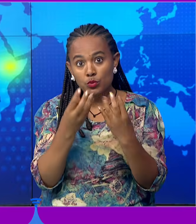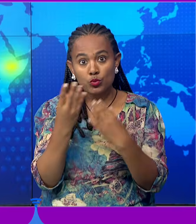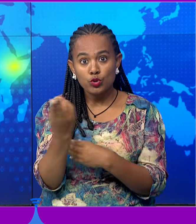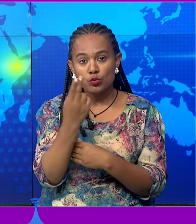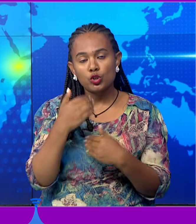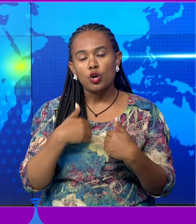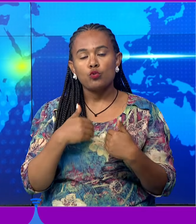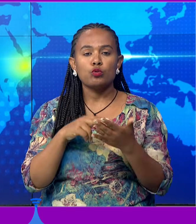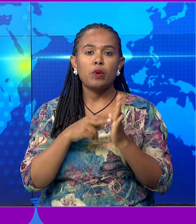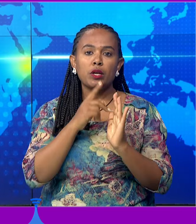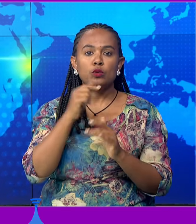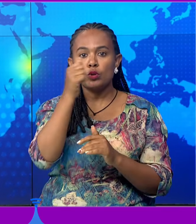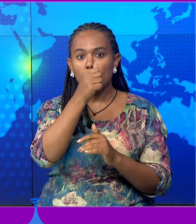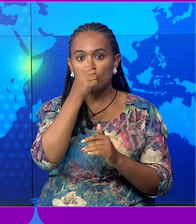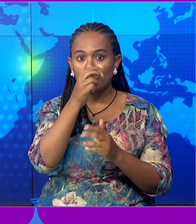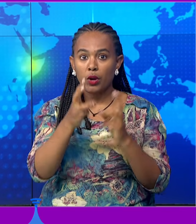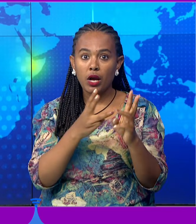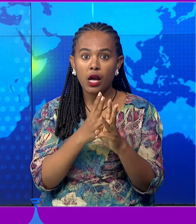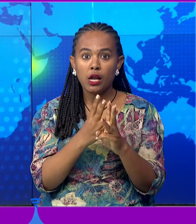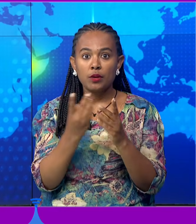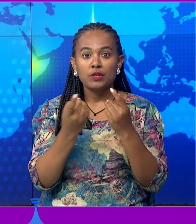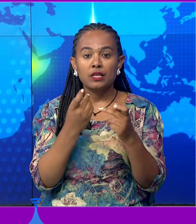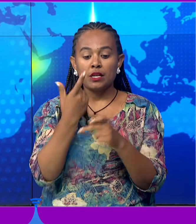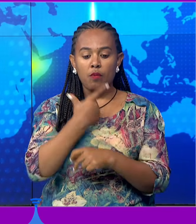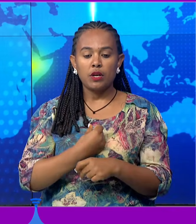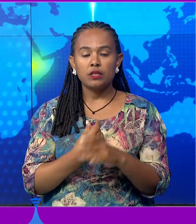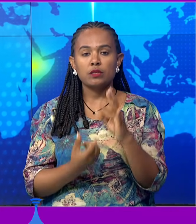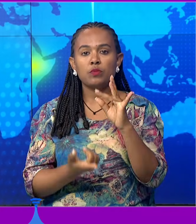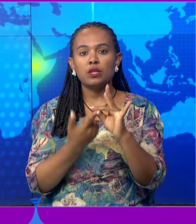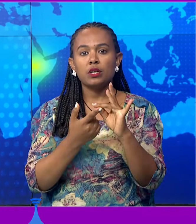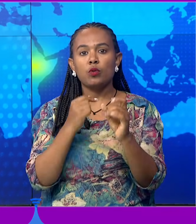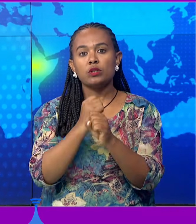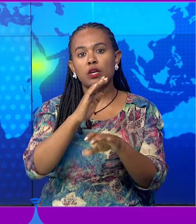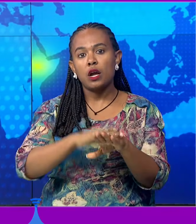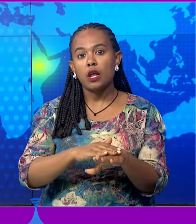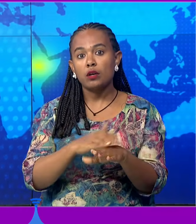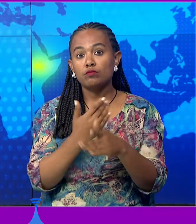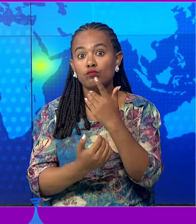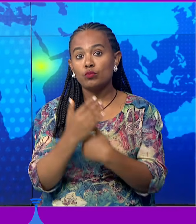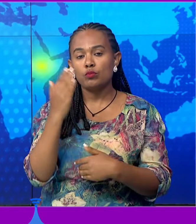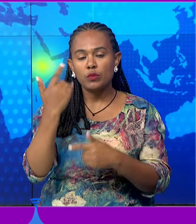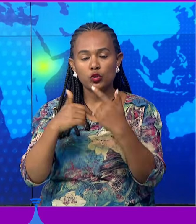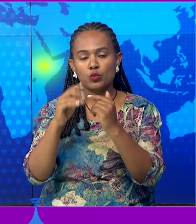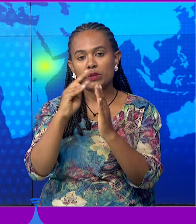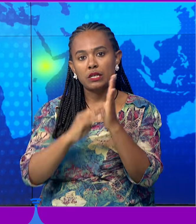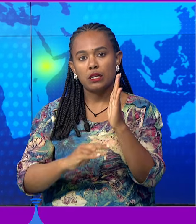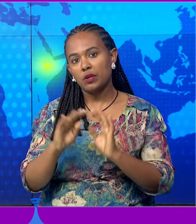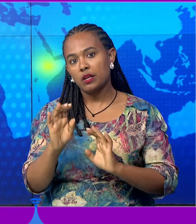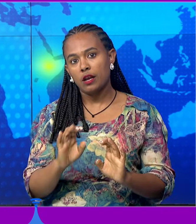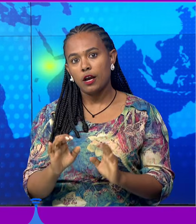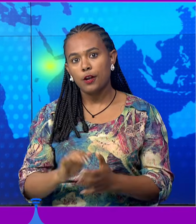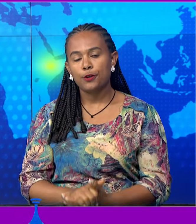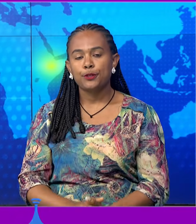ማለት ነው። የኢትዮጵያ የዓለም ንግድ ድርጅት አባልነት ጥያቄ 8ኛው የስራ ላይ ቡድን ውይይት በመጪው መስከረም ይካሄዳል።